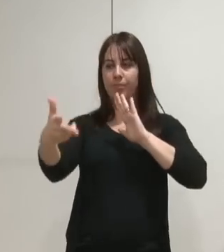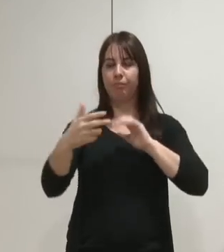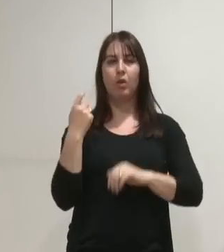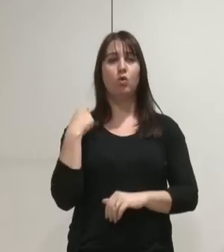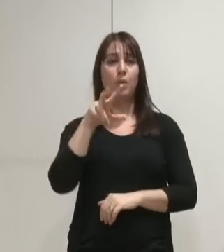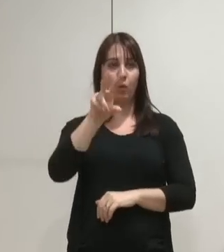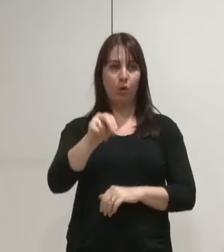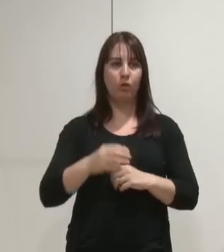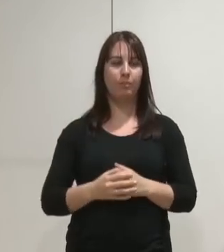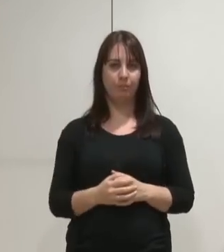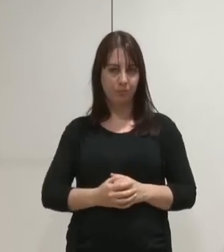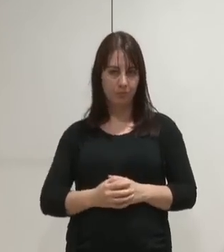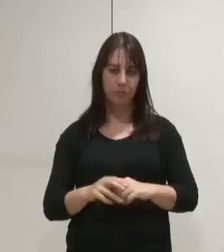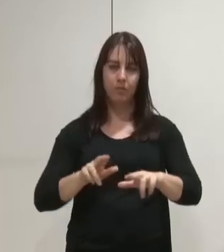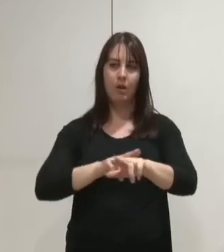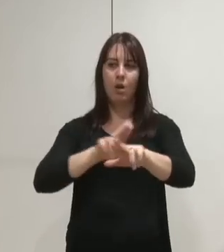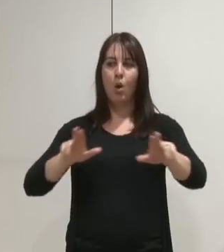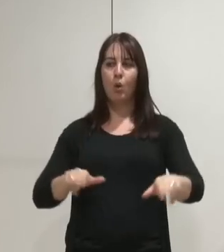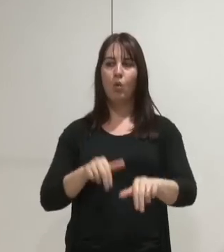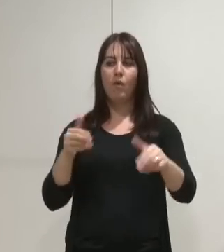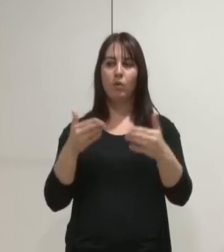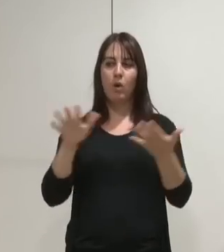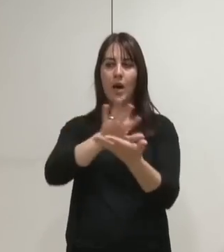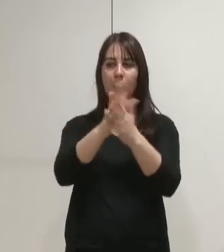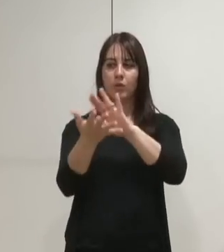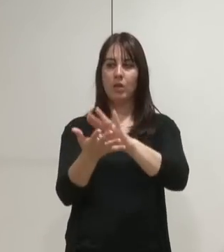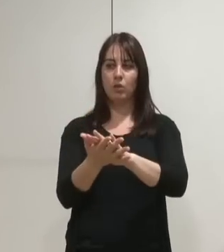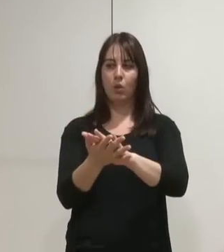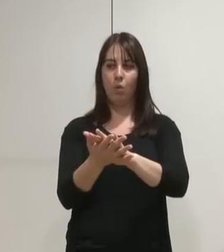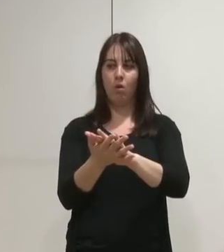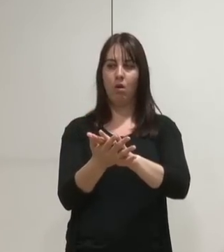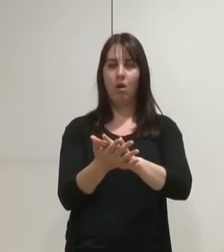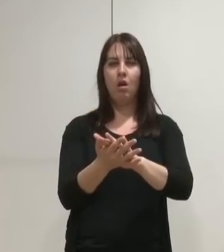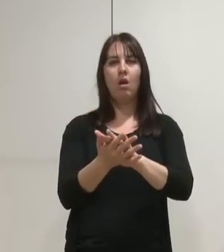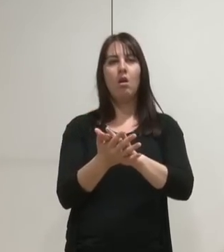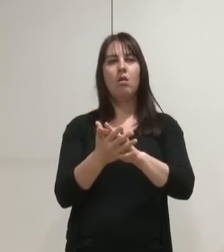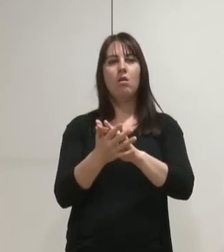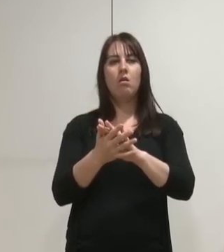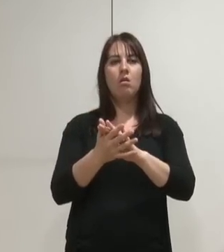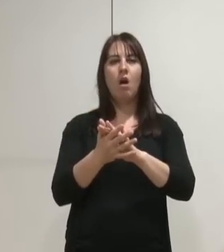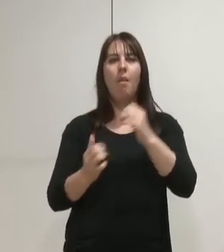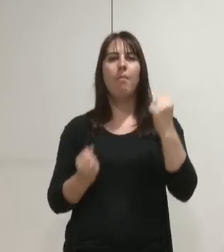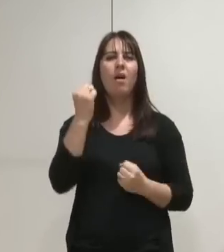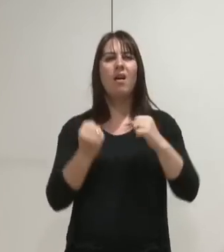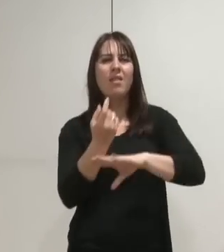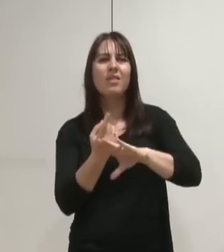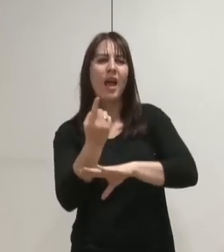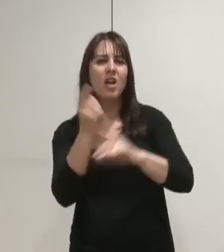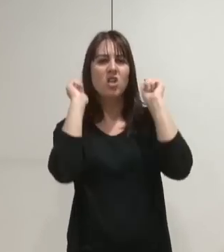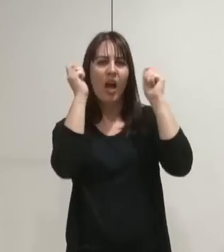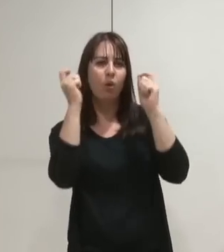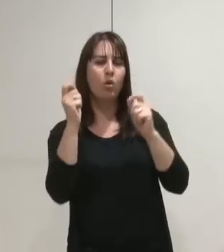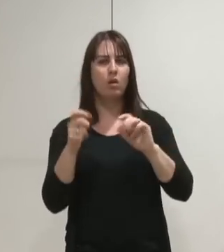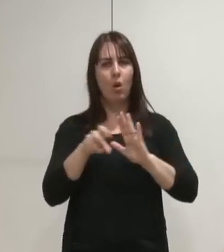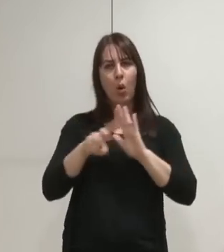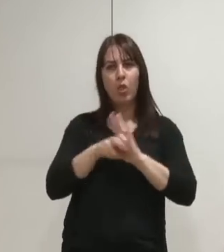30 c'est une convention avec l'association station de trail de Chartreuse la méro et la ville de Grenoble sur